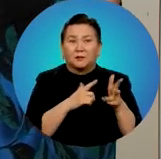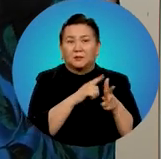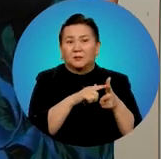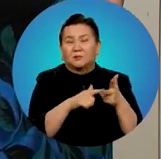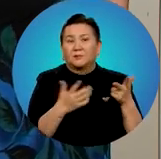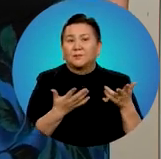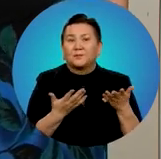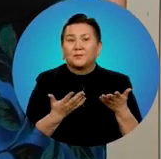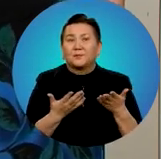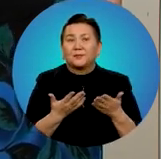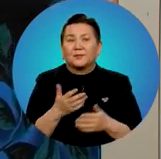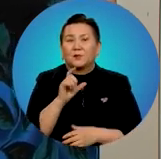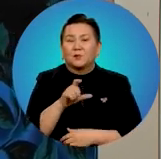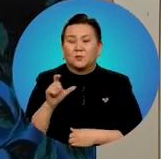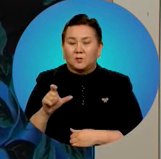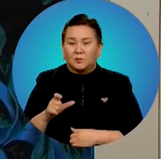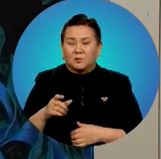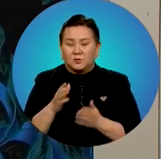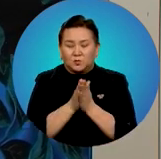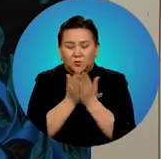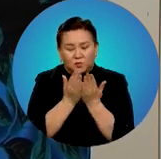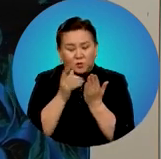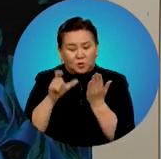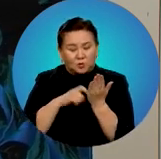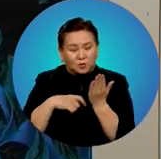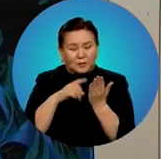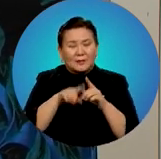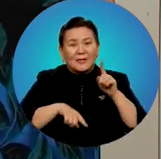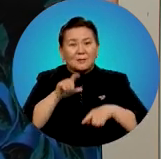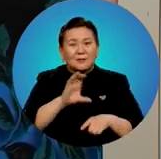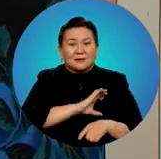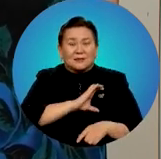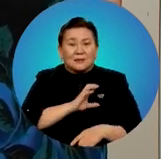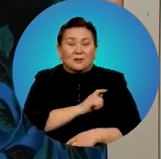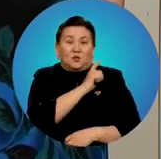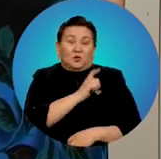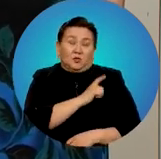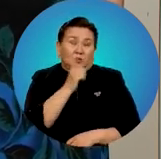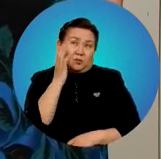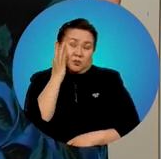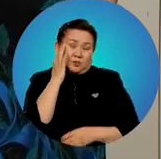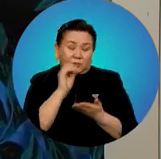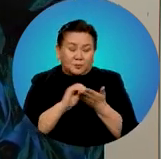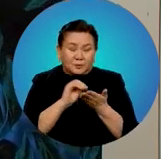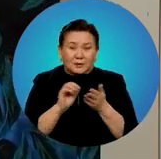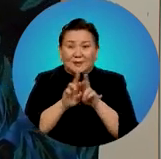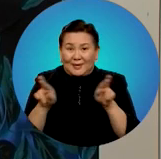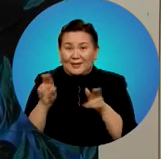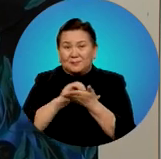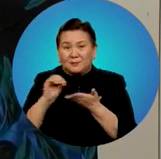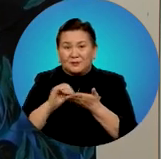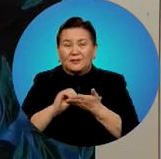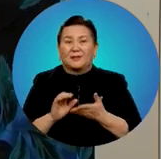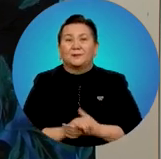үнэхээр цагаан зэрийн амьдралыг хүмүүст хүргэхийн тулд зохиогч ямар ямар одоо сэтгэл хөдлөлийн арга хэрэглүүр буюу уран дүрслэл ашигласныг бүгдээрээ ялгаж бичээрэй